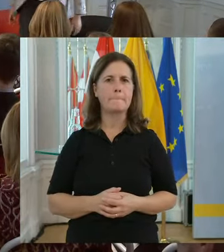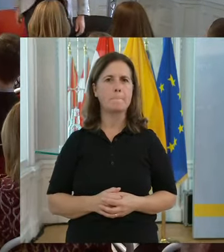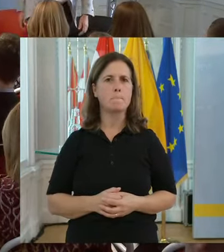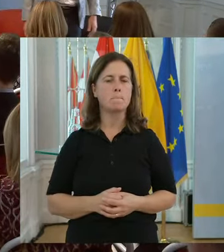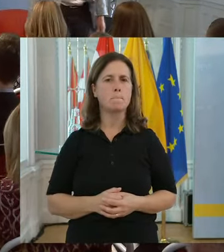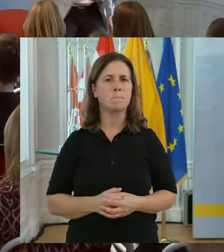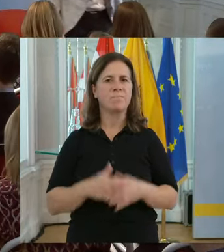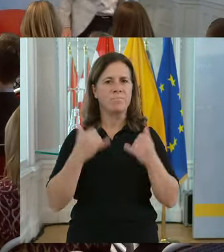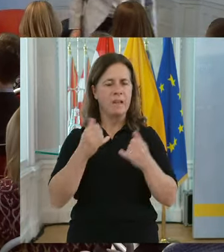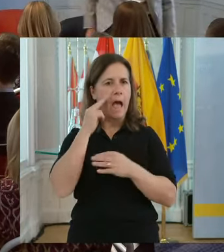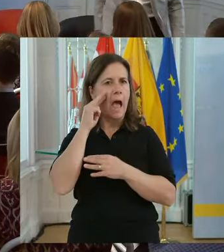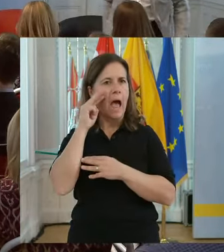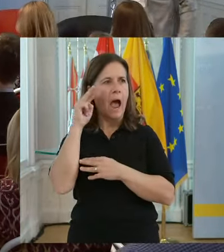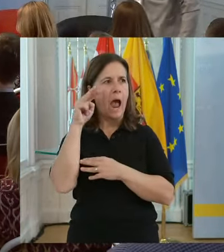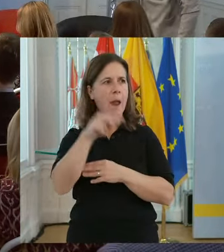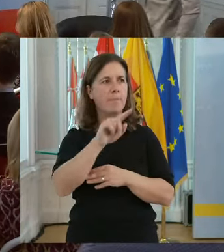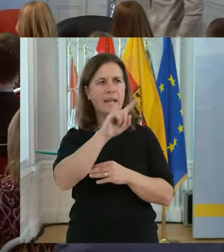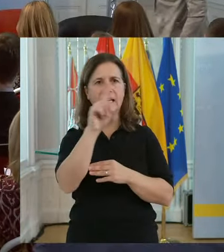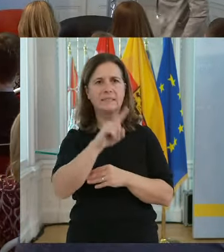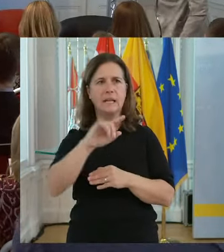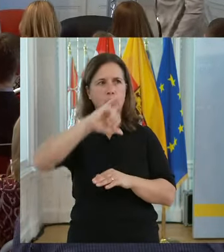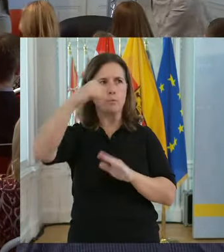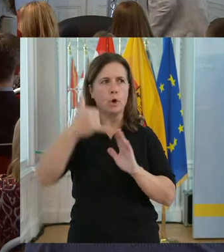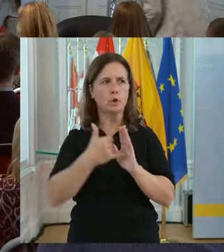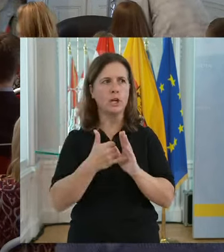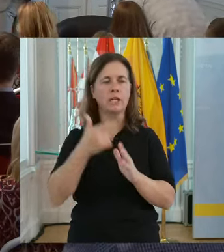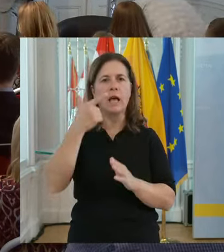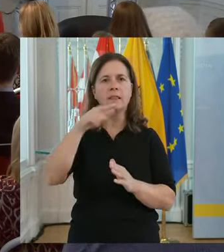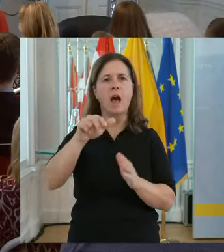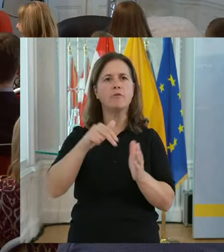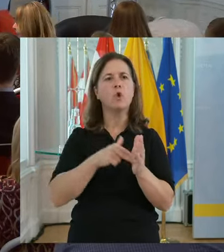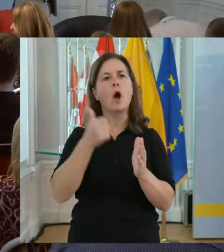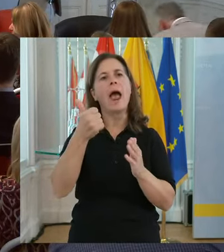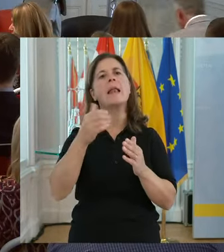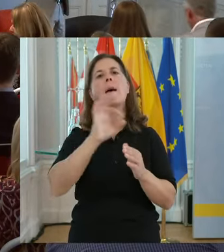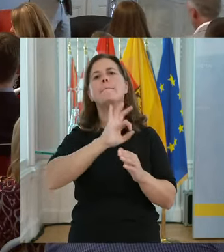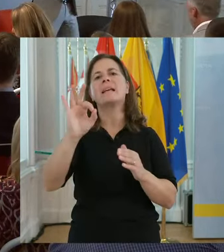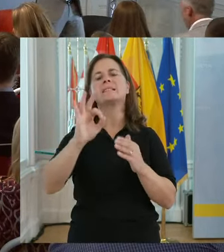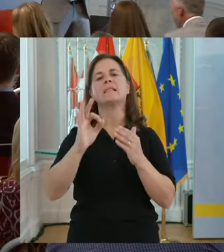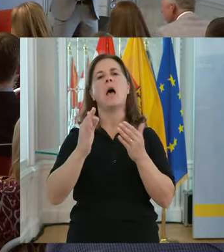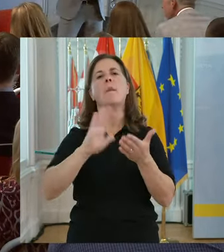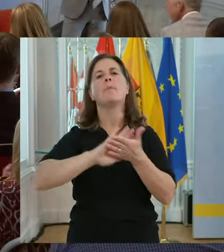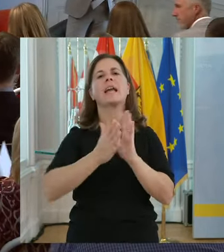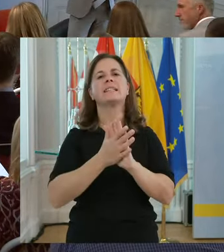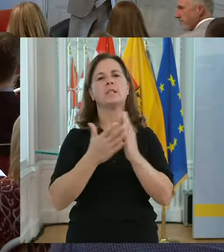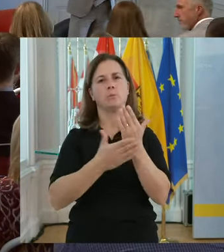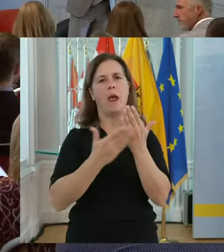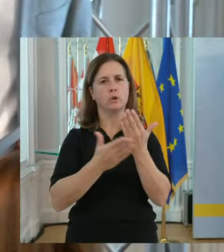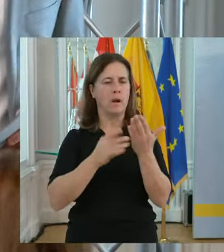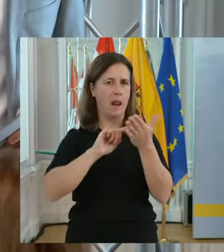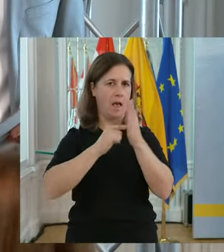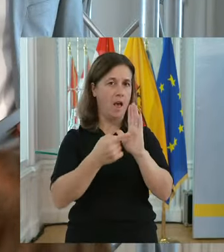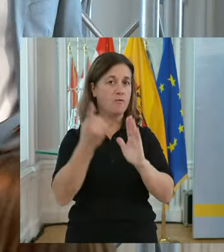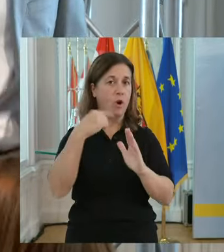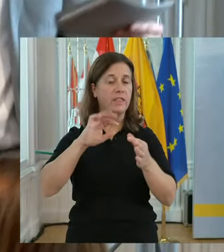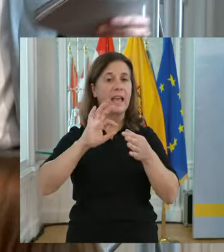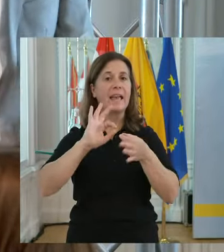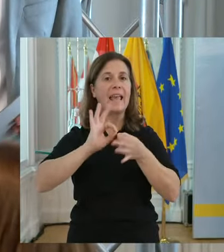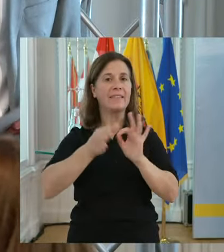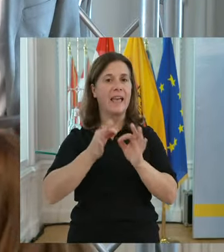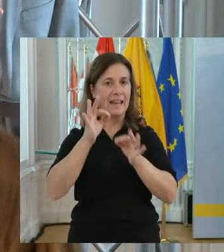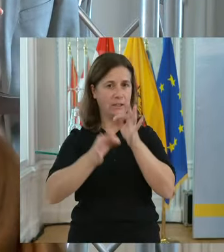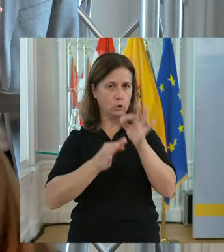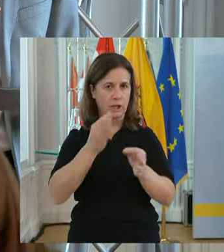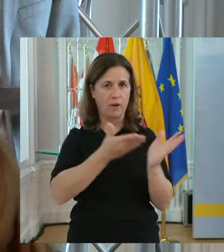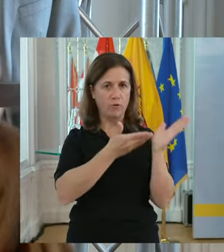Nach diesem Einblick in das Zero Project dürfen wir Ihnen ein weiteres Best Practice Modell, ein Beispiel aus der Kärntner Industrie, vorstellen. Ich sehe